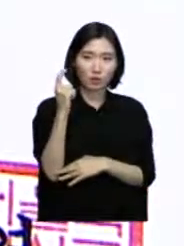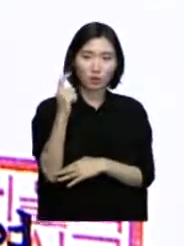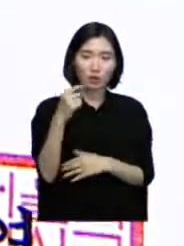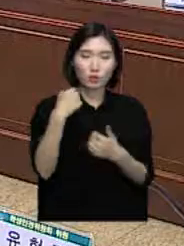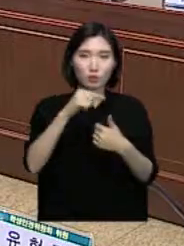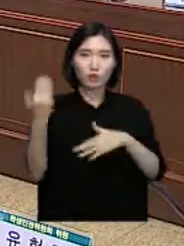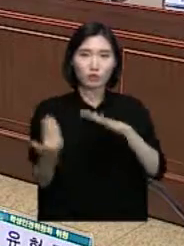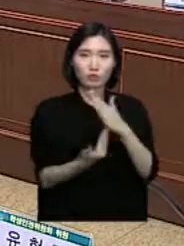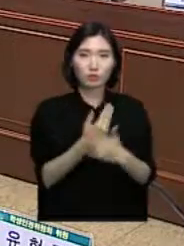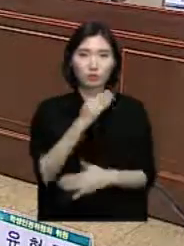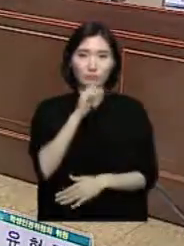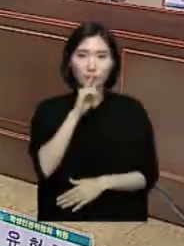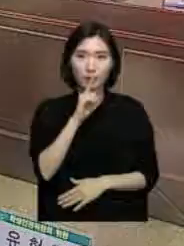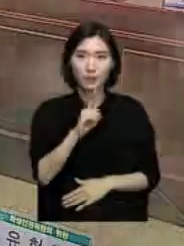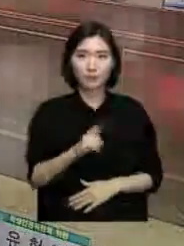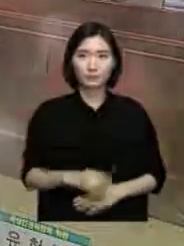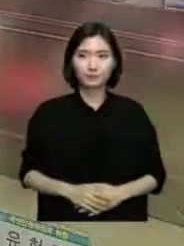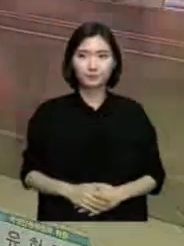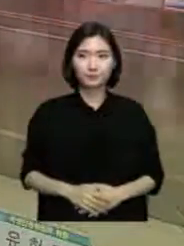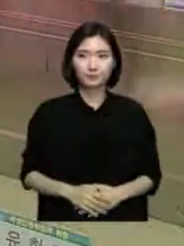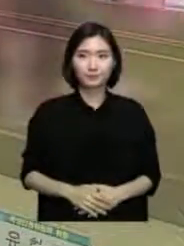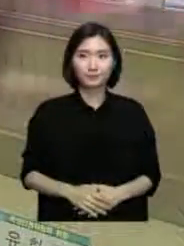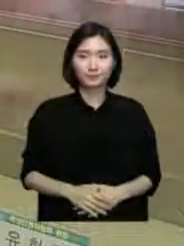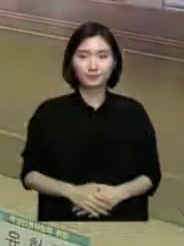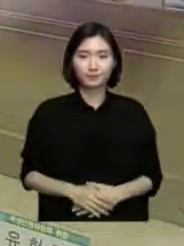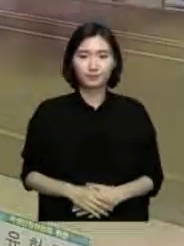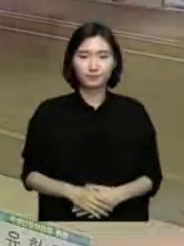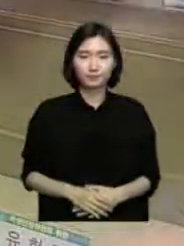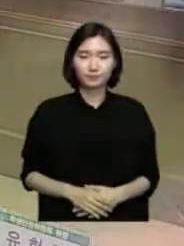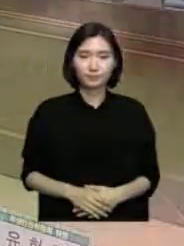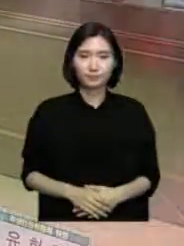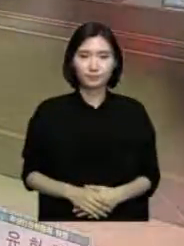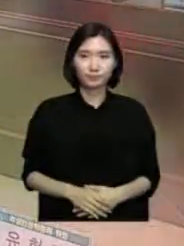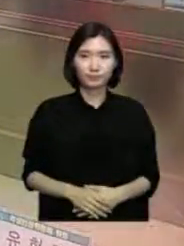이뤄나가겠다고 밝혔습니다. 딜라이브 서울경기 케이블TV 김국희입니다.